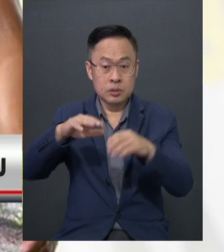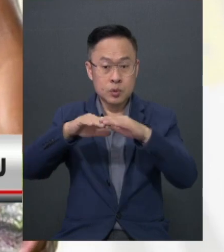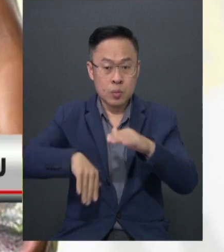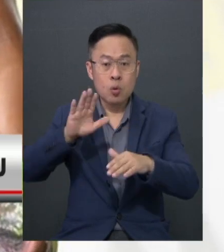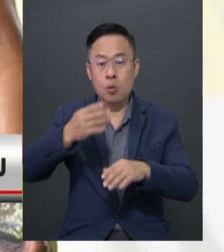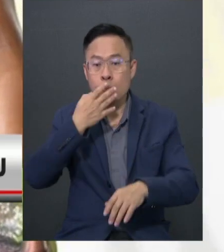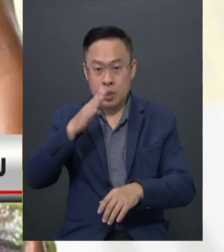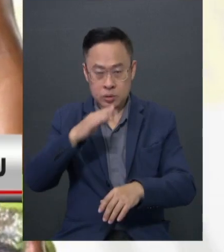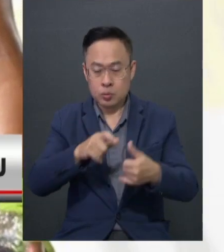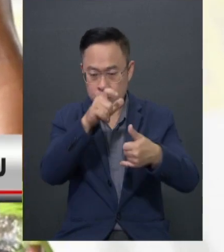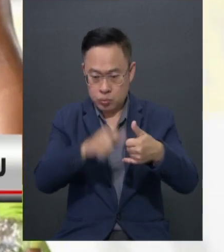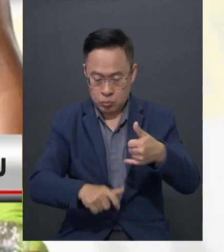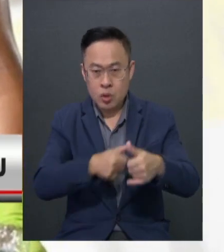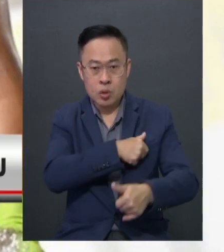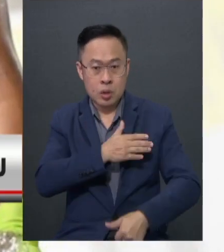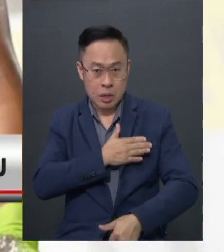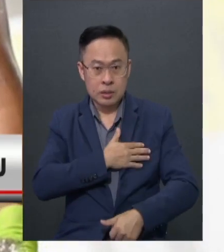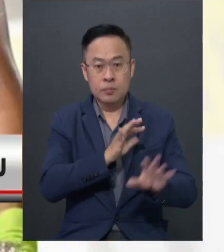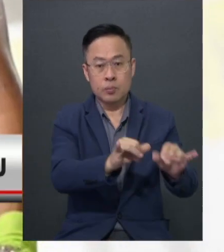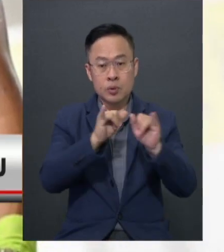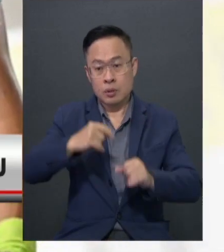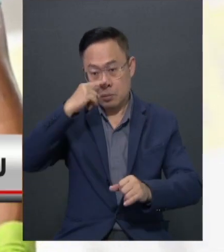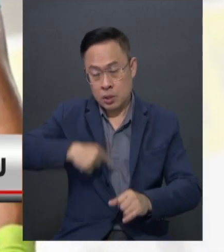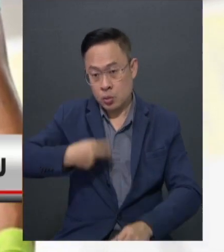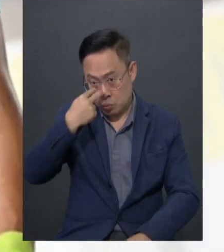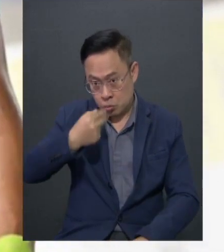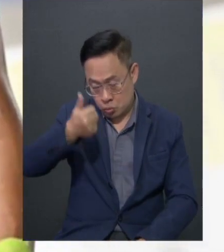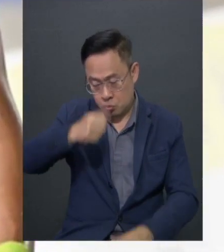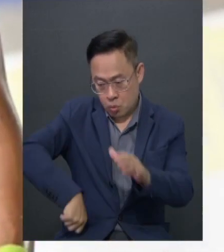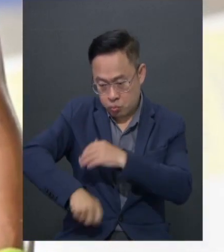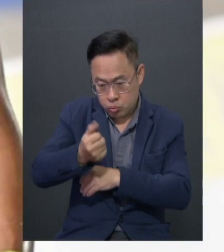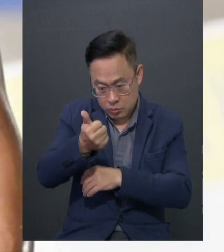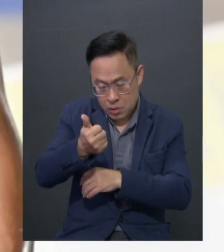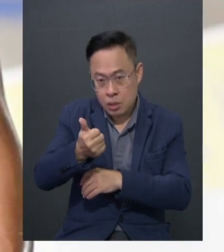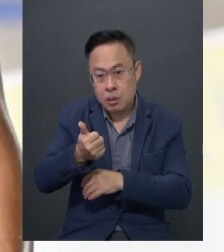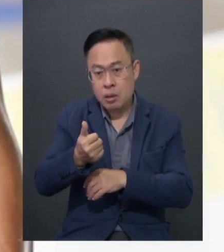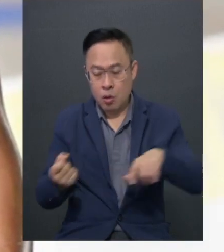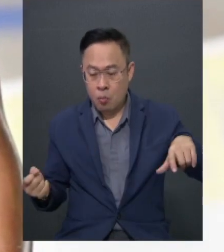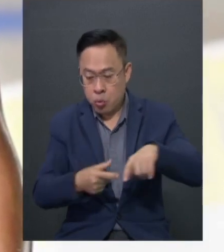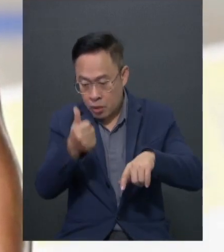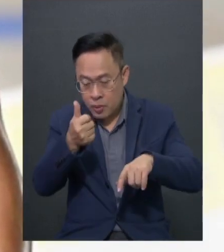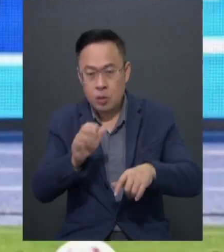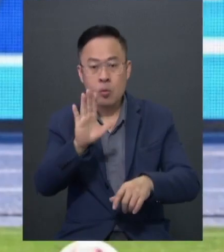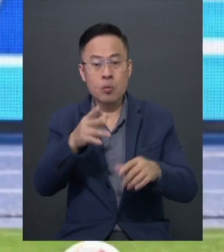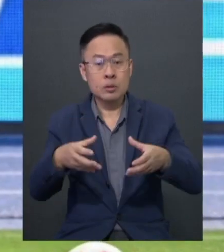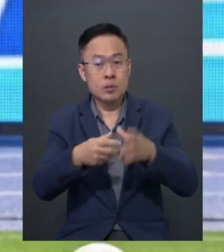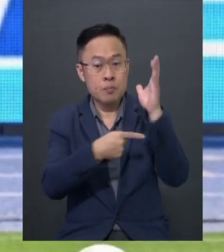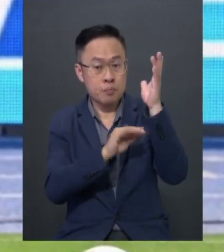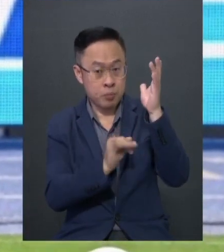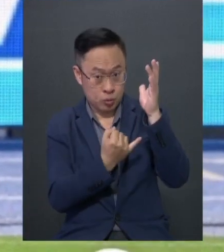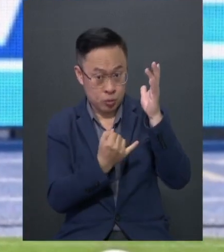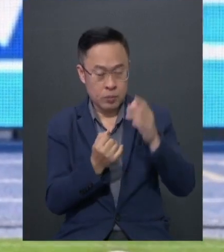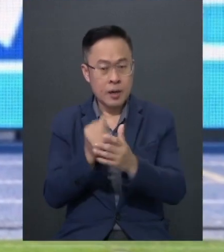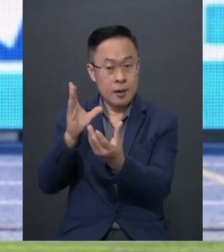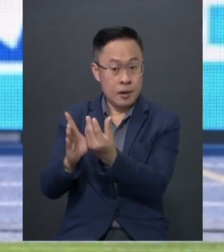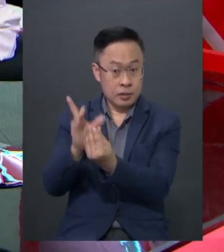หน้าคนนี้จะโชว์ฟอร์มได้ดีขนาดไหนในไทยลีกเองเดี๋ยวน่าจะใกล้กลับมาทำการแข่งขันค่ะส่วนสัปดาห์หน้า